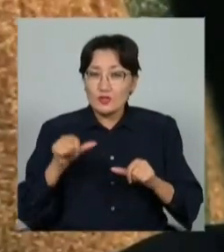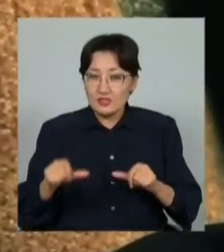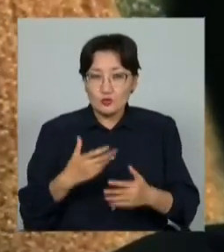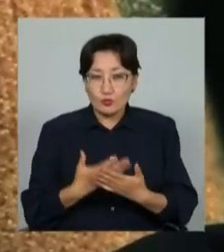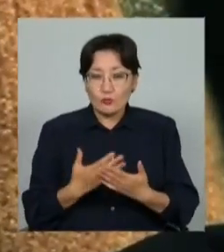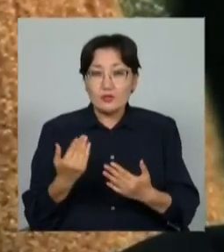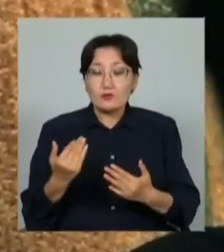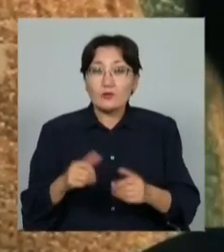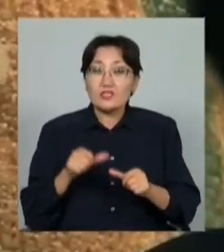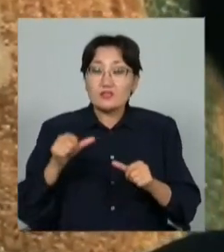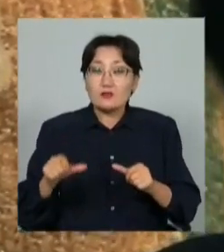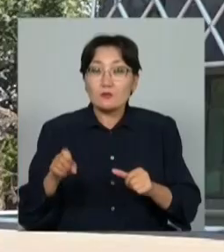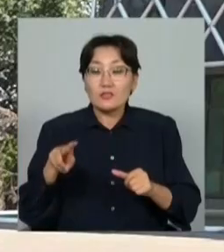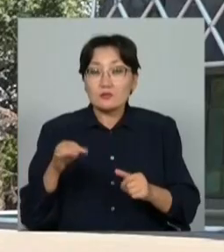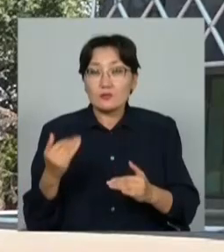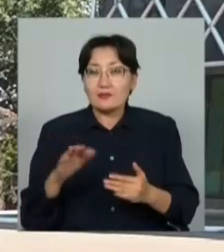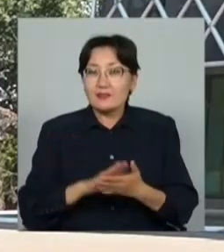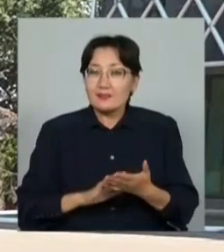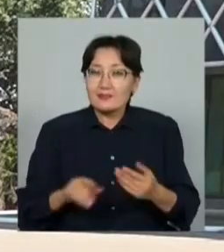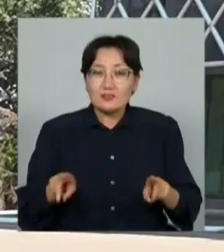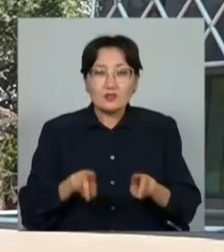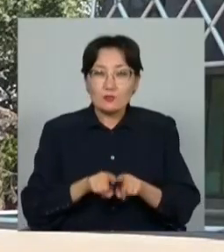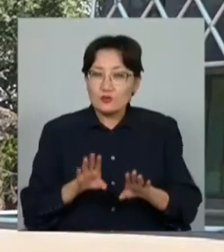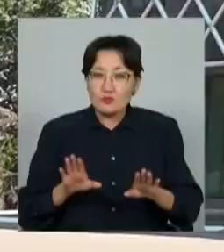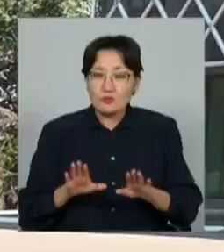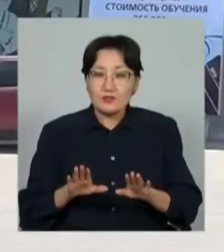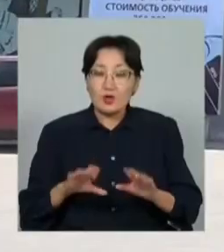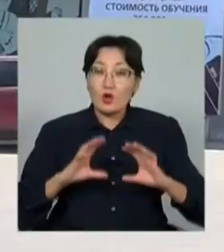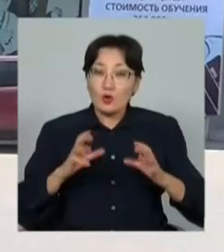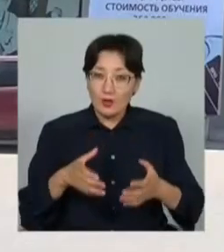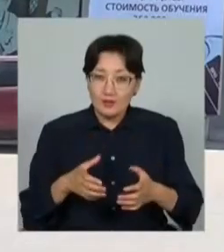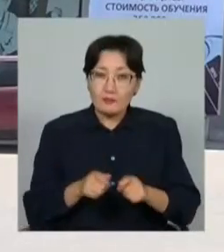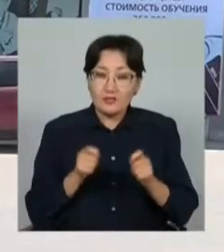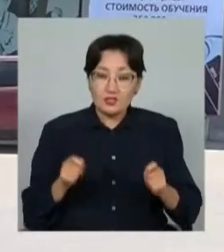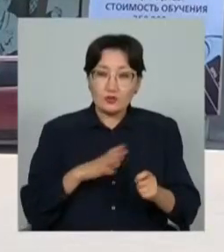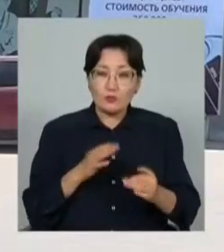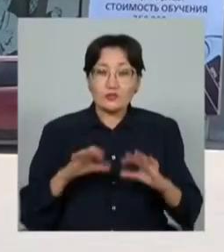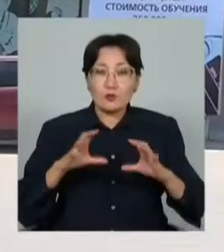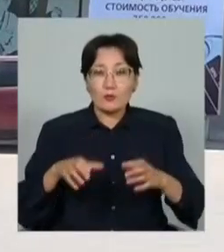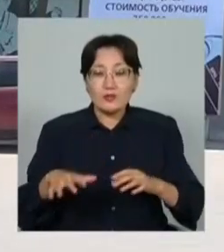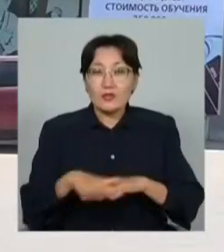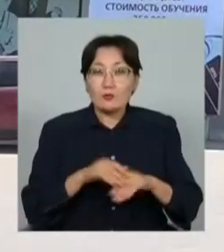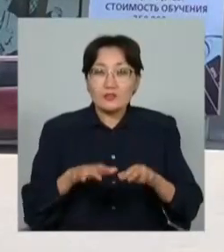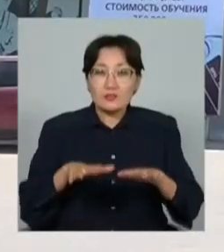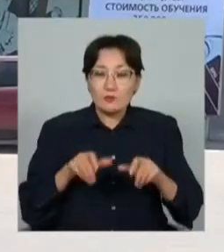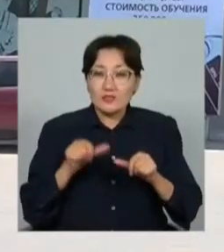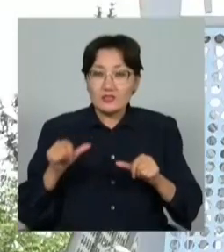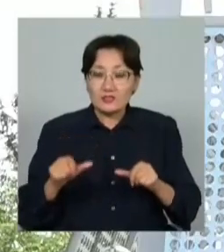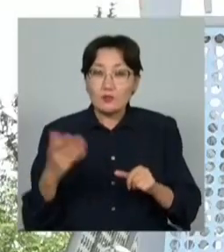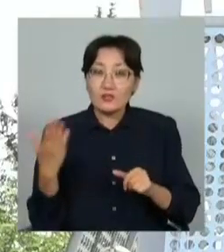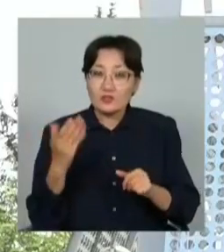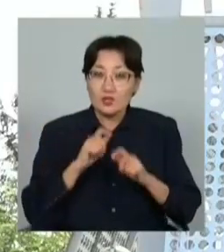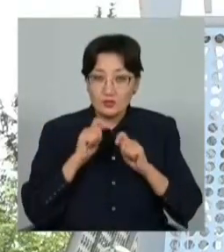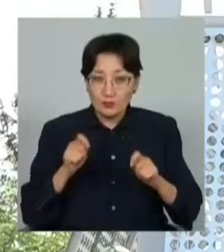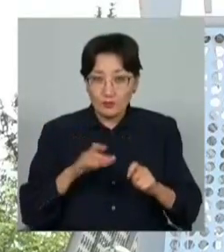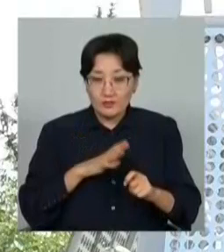етті. Ал сол ерекшелік Нарымбетовтің ешкімге ұқсамайтын суреткерлік әлемін қалыптастырды. Бұл әлем қалың көрерменге айрықша туындыларды